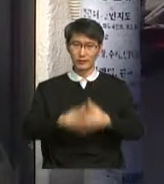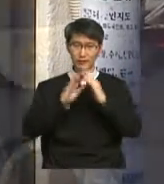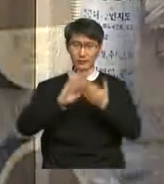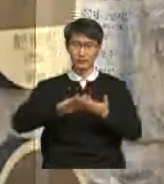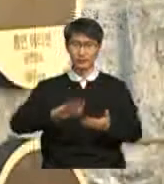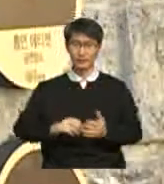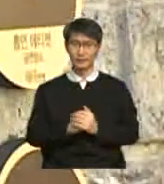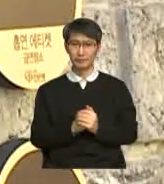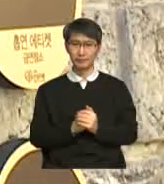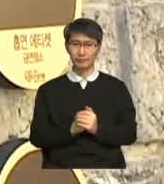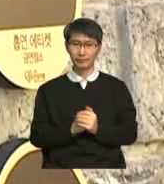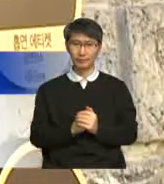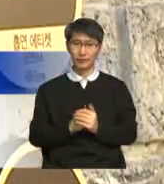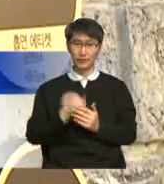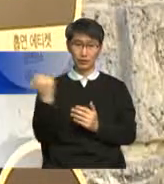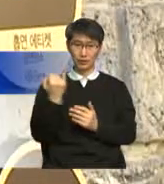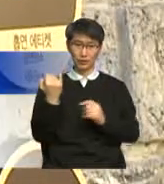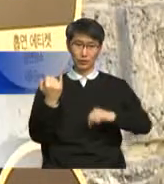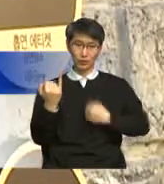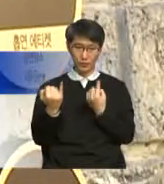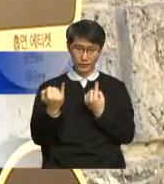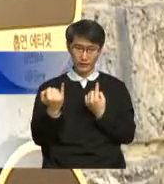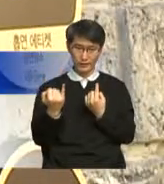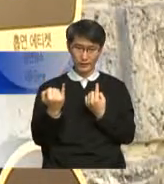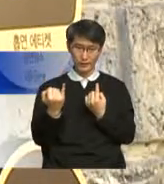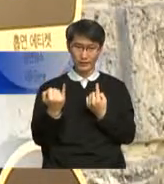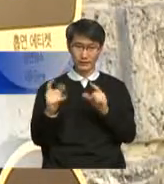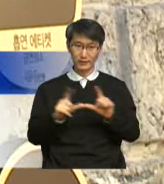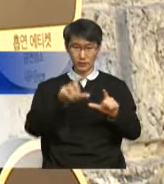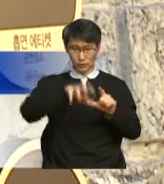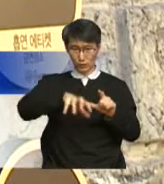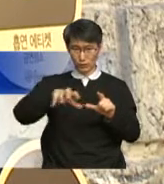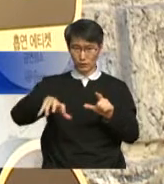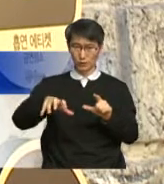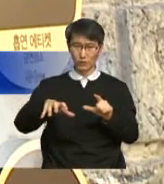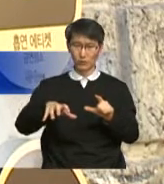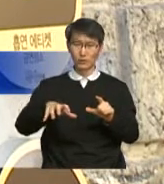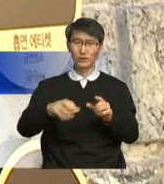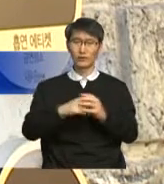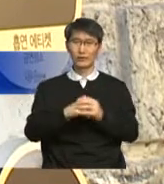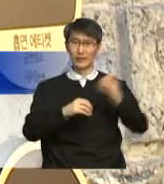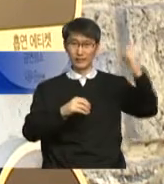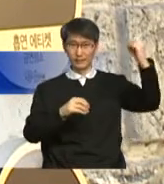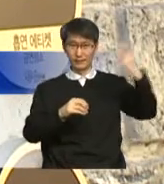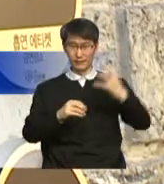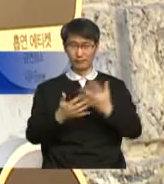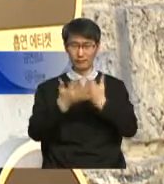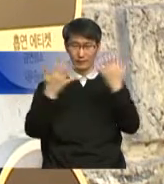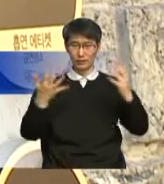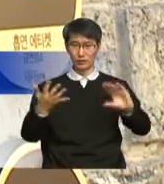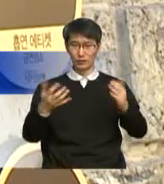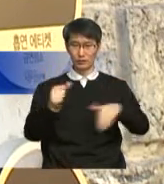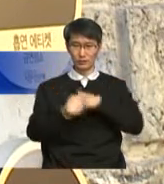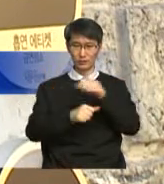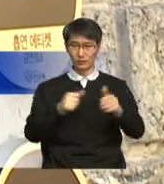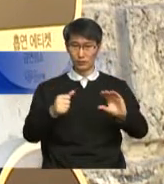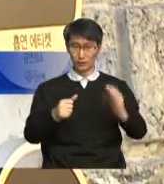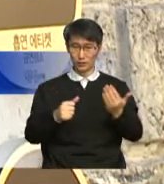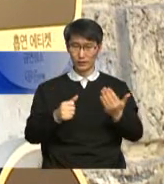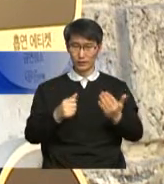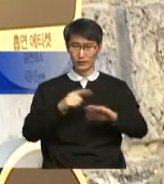조성됐습니다. 일단 여성 1인 가구 그룹 같은 경우에는 조도 개선이 돼서 환경이